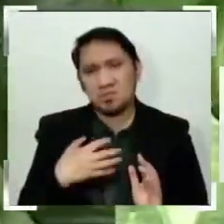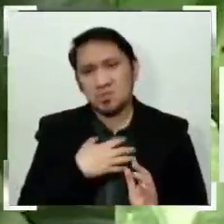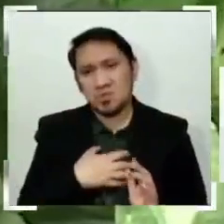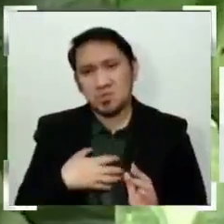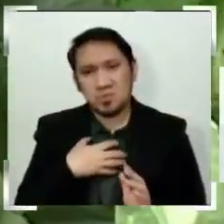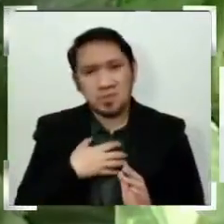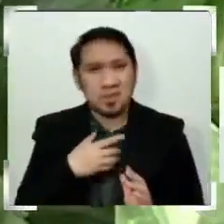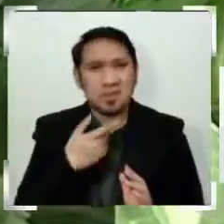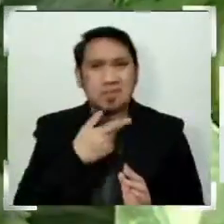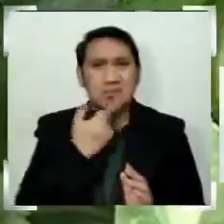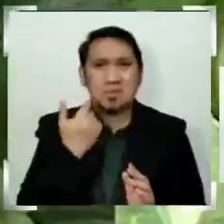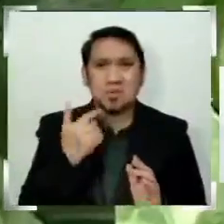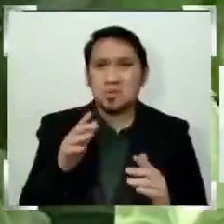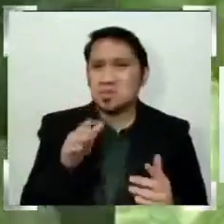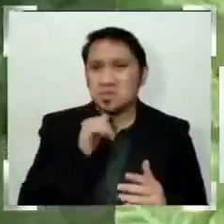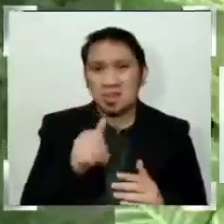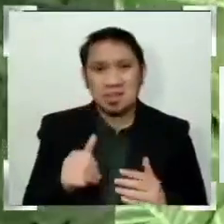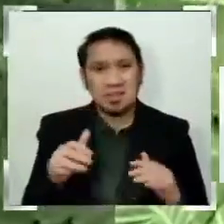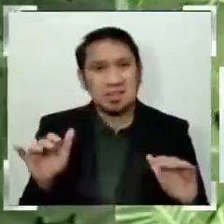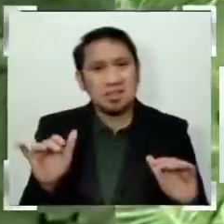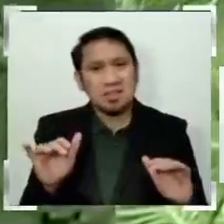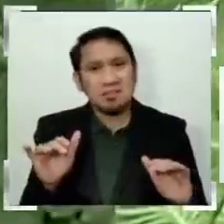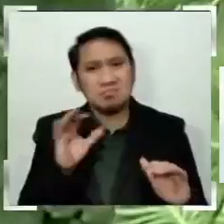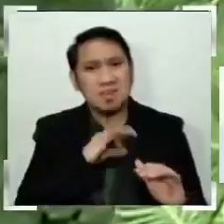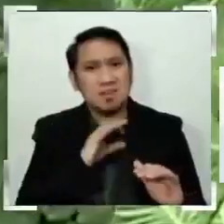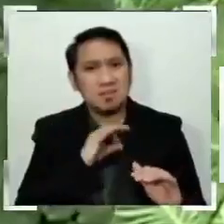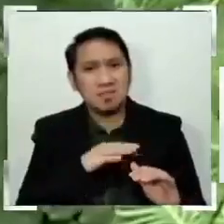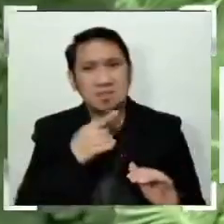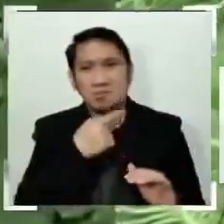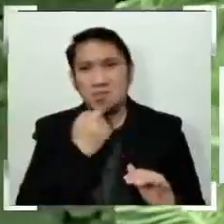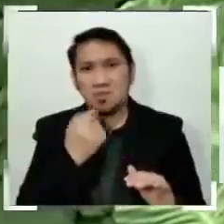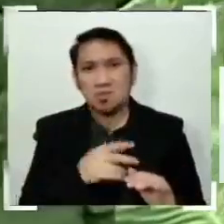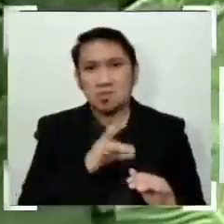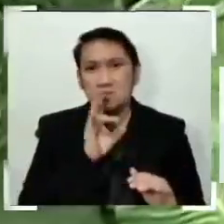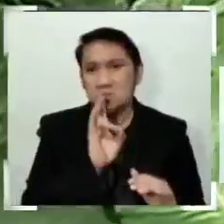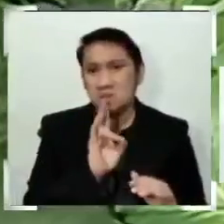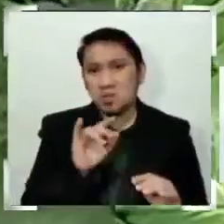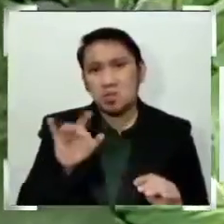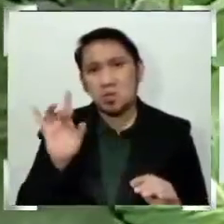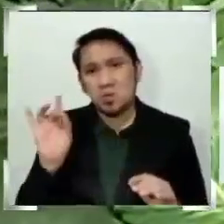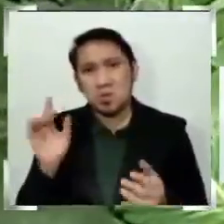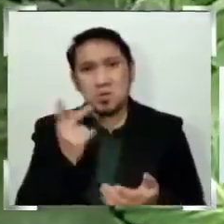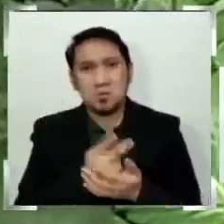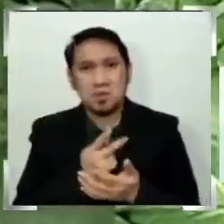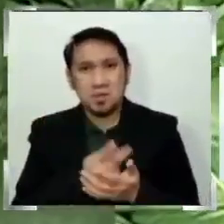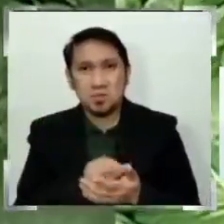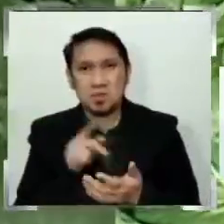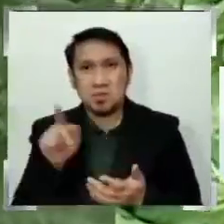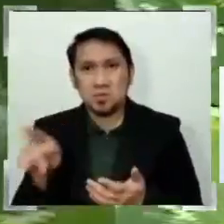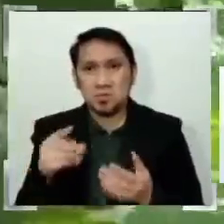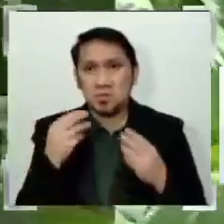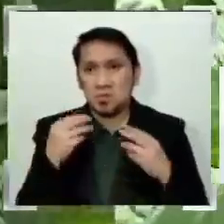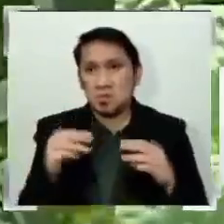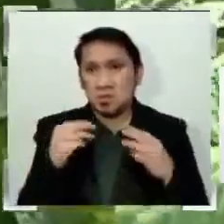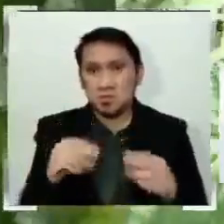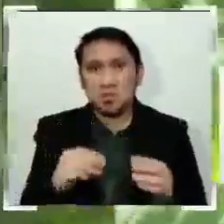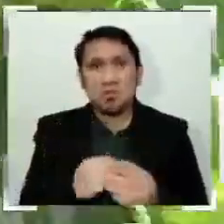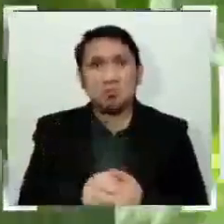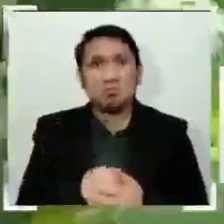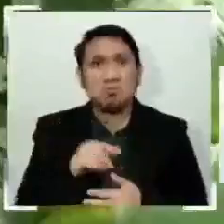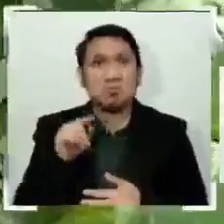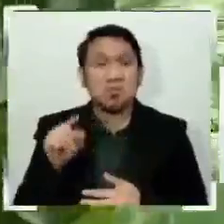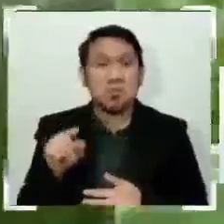sa gastusin dahil 7 hanggang 8 piso lang ang kada kilo ng repolyo ngayon sa palengke. Ang ilang namuhuna